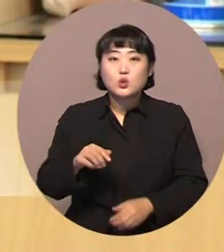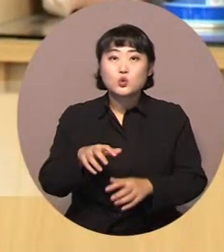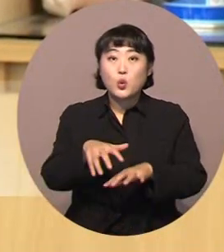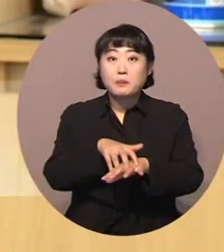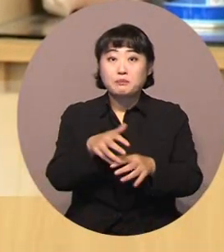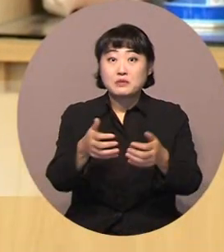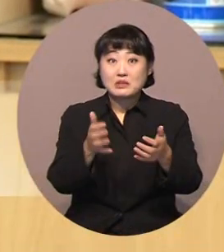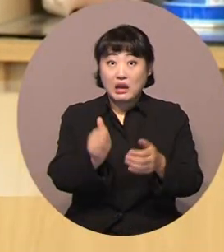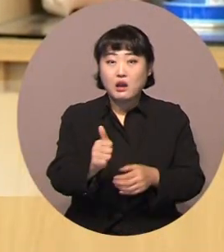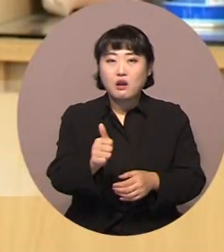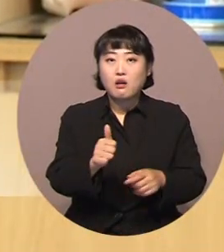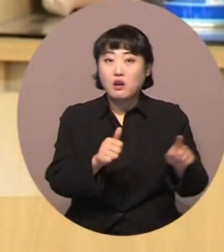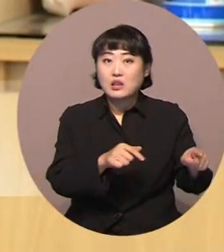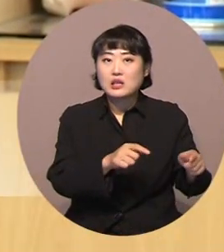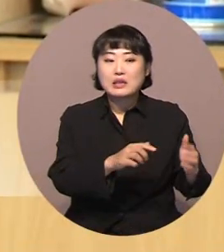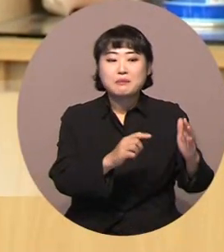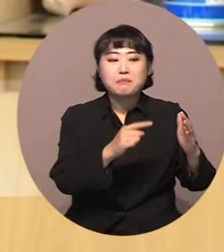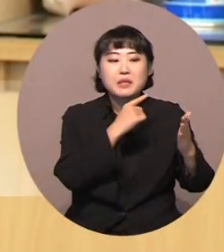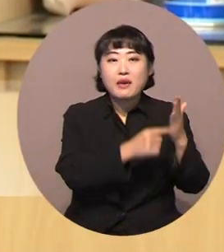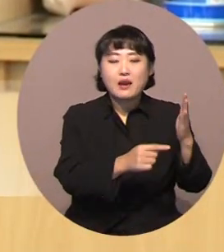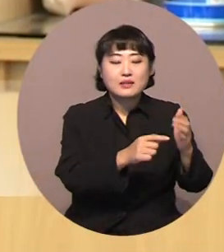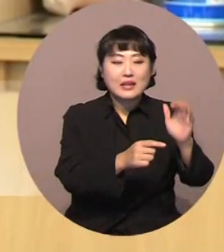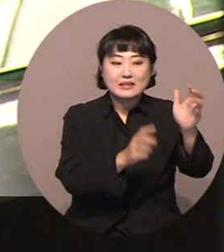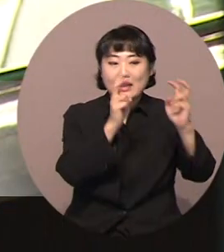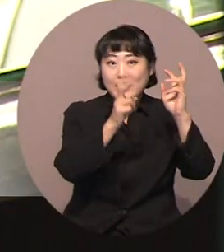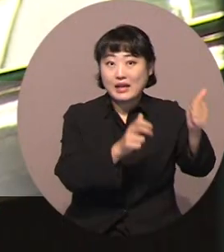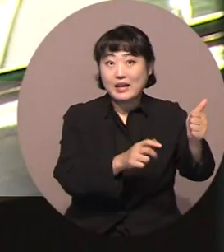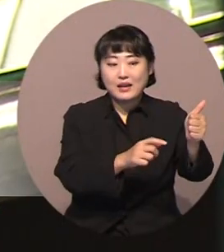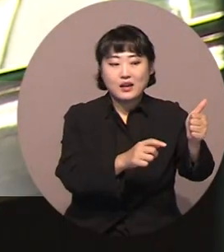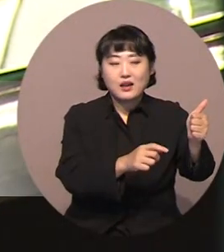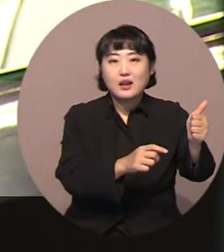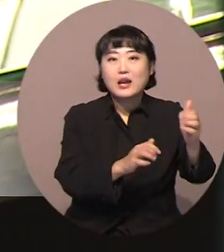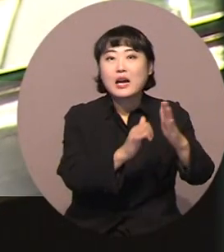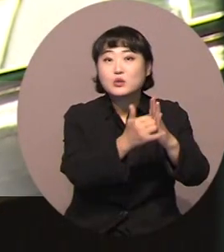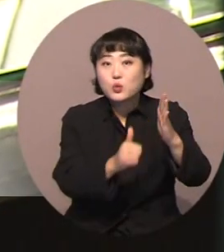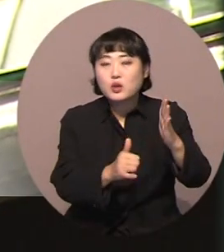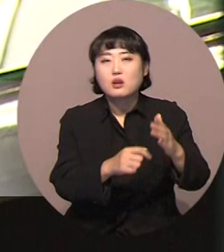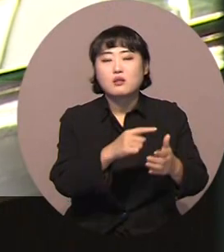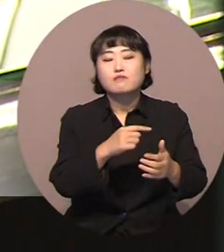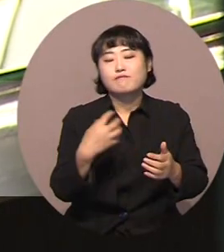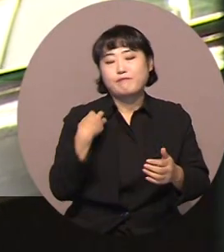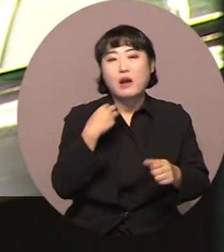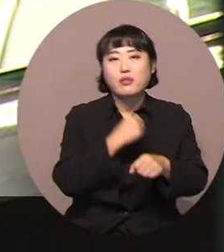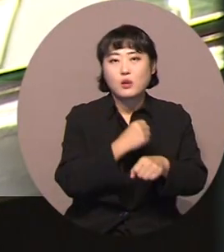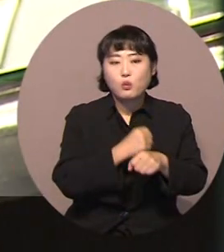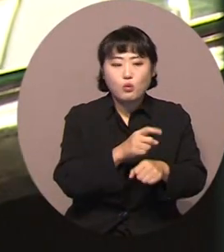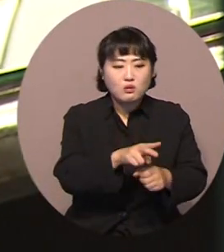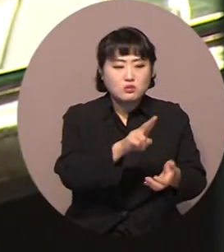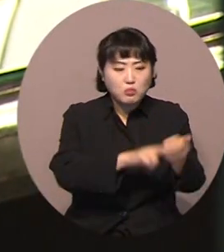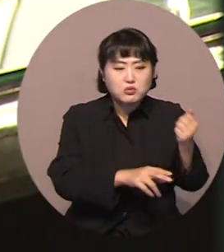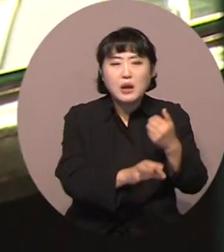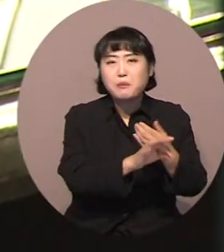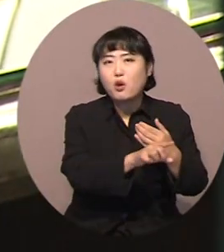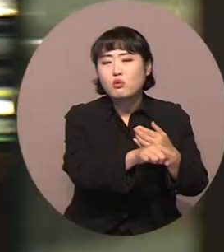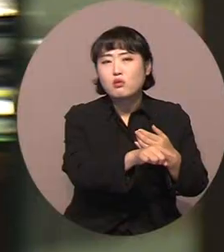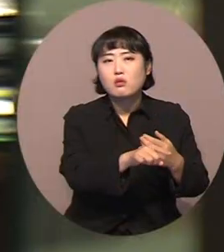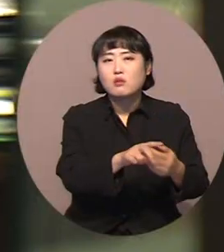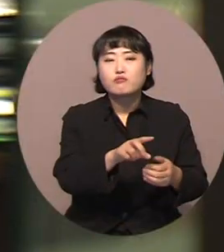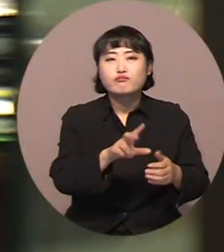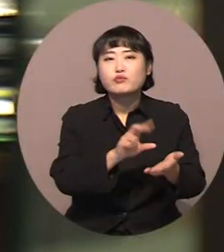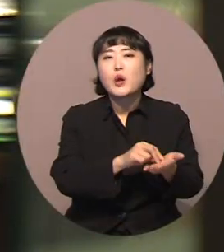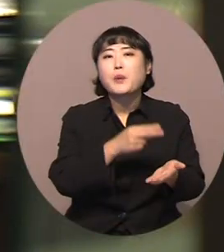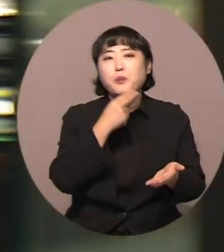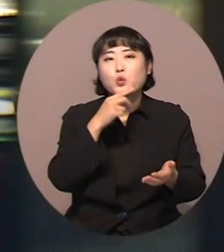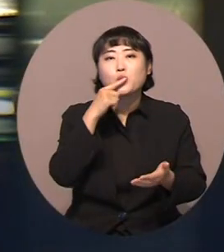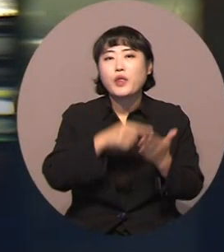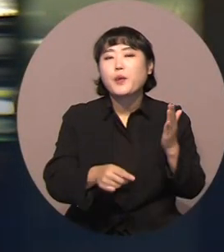조합장은 천수만 RPC 사장 유족이 상환 약속을 했고 RPC 측 담보 처분을 하면 손실이 없을 거라고 주장합니다.